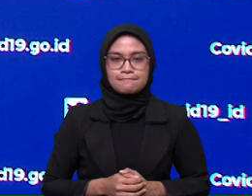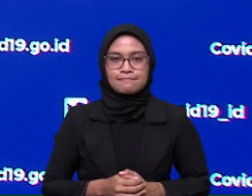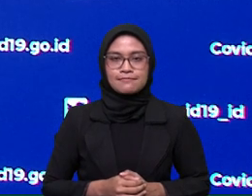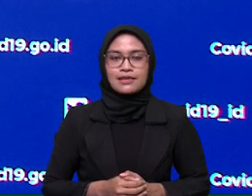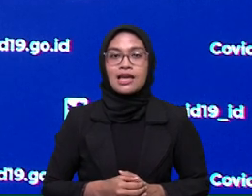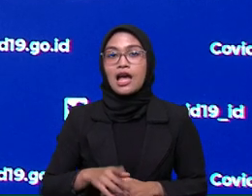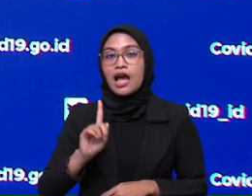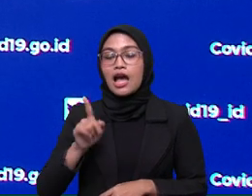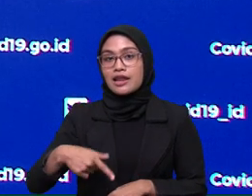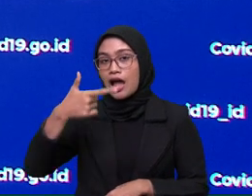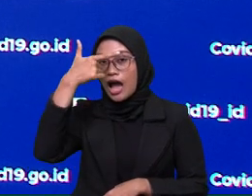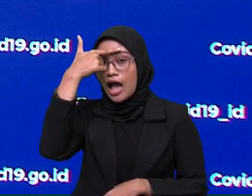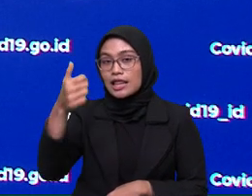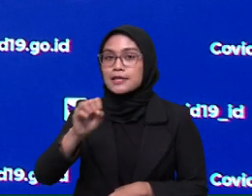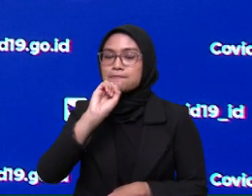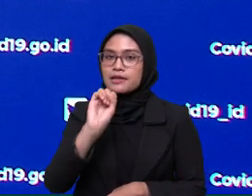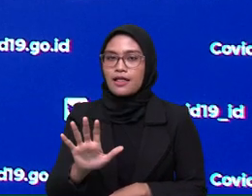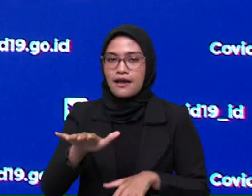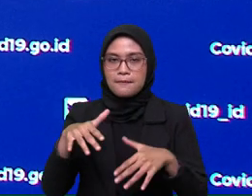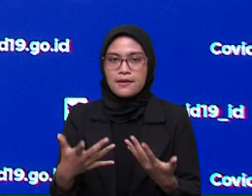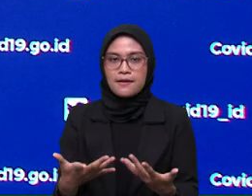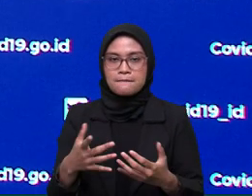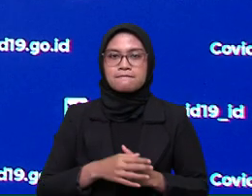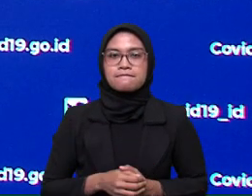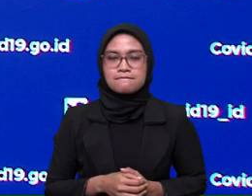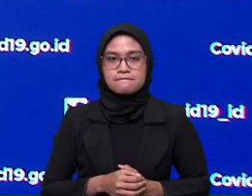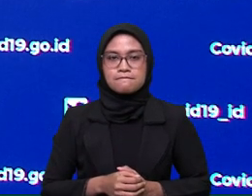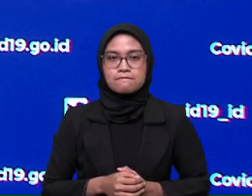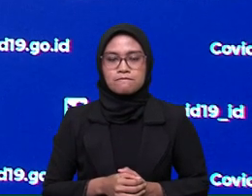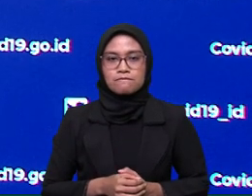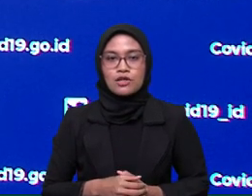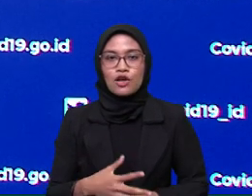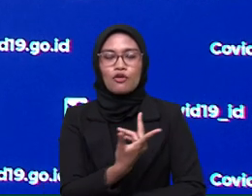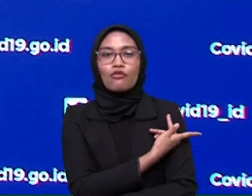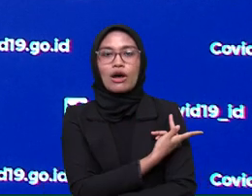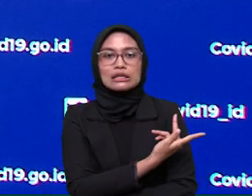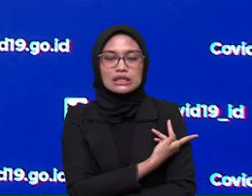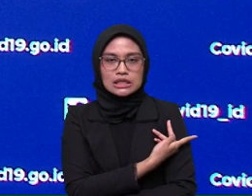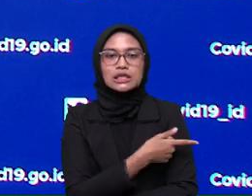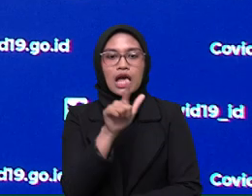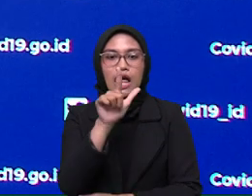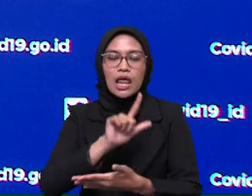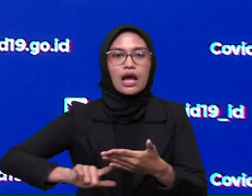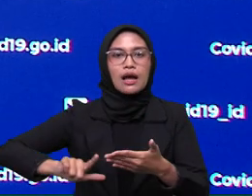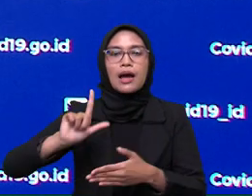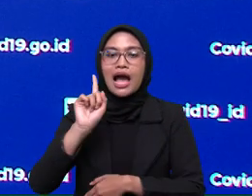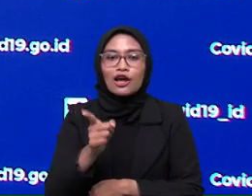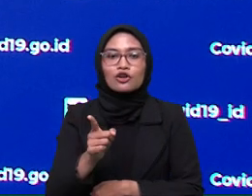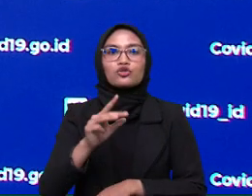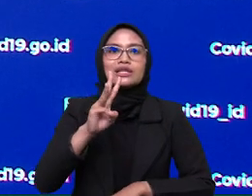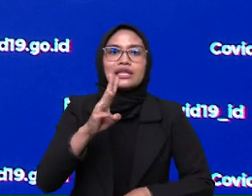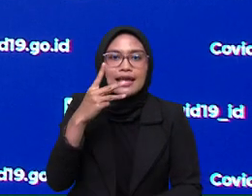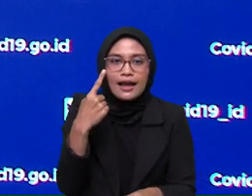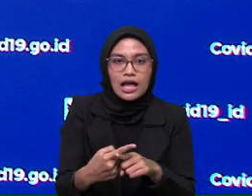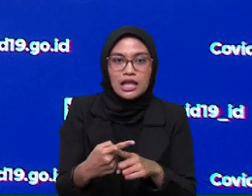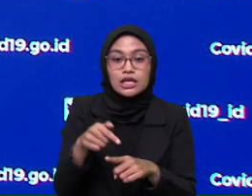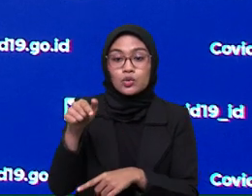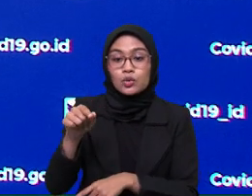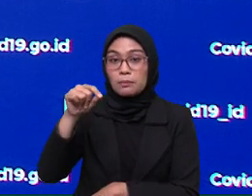mengenai perubahan definisi vaksinasi coffee 19 lengkap menjadi tiga dosis Bagaimana pandangan Satgas terhadap usulan tersebut